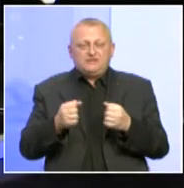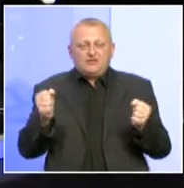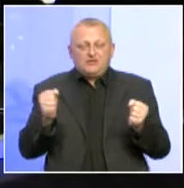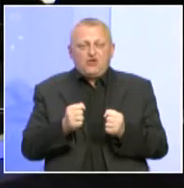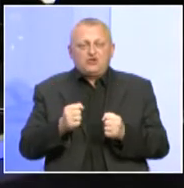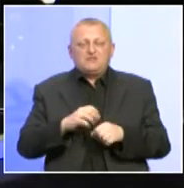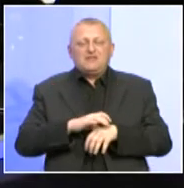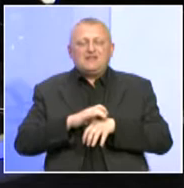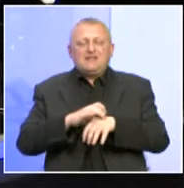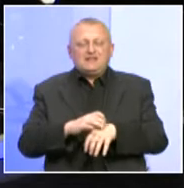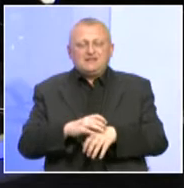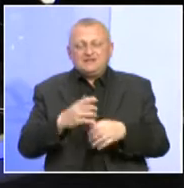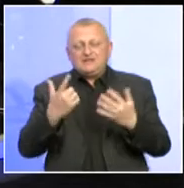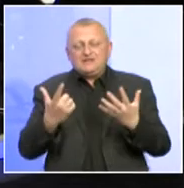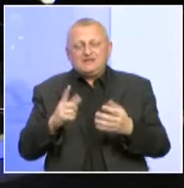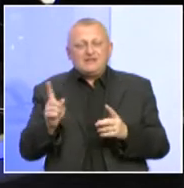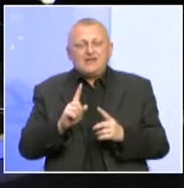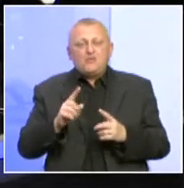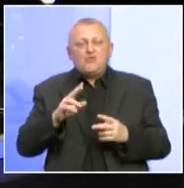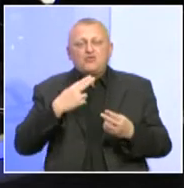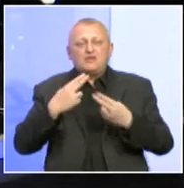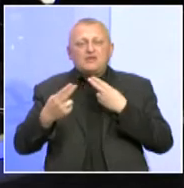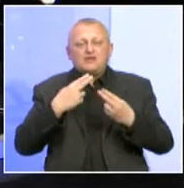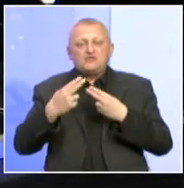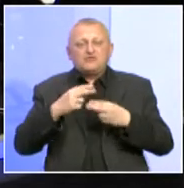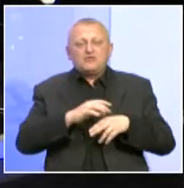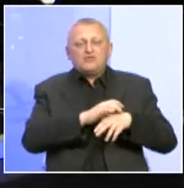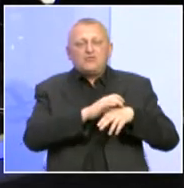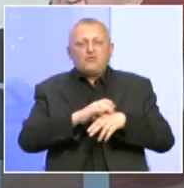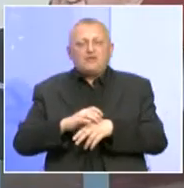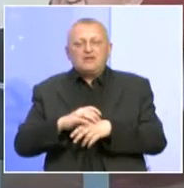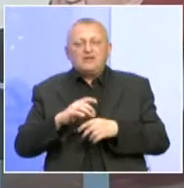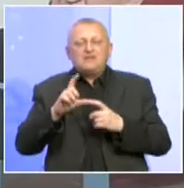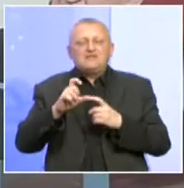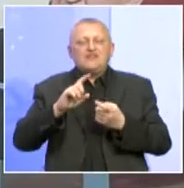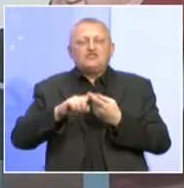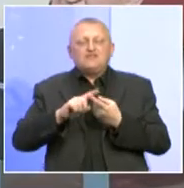ozbiljnih lidera, 7, ne mogu da se dogovore oko implementacije odluke središnje Finci?